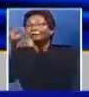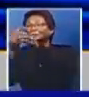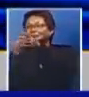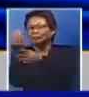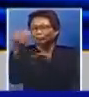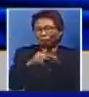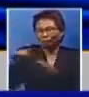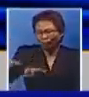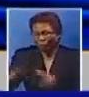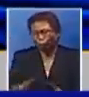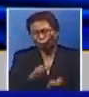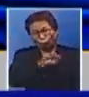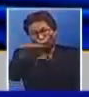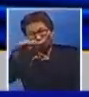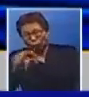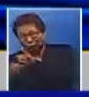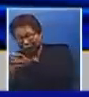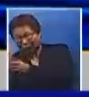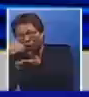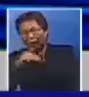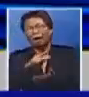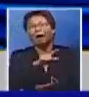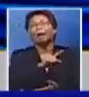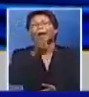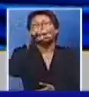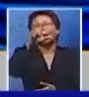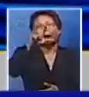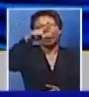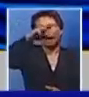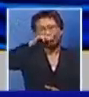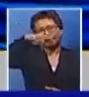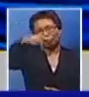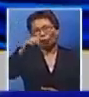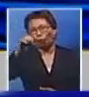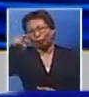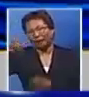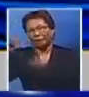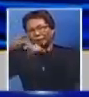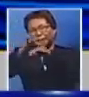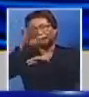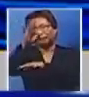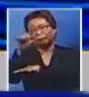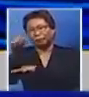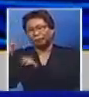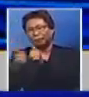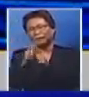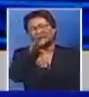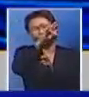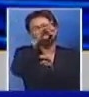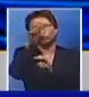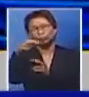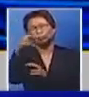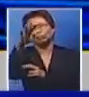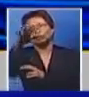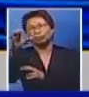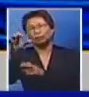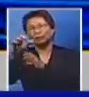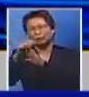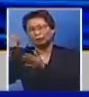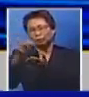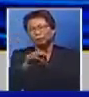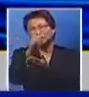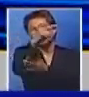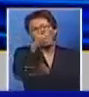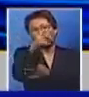peneroka yang diluluskan Lembaga Minyak Sawit Malaysia MPOB kepada Felda dengan kadar RM7,500 setiap